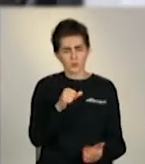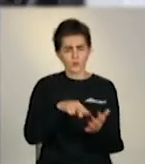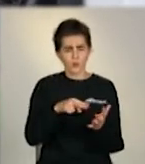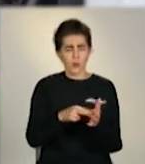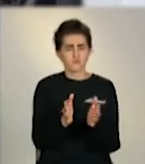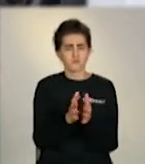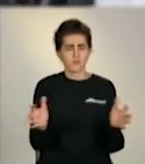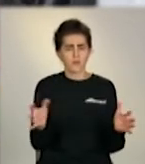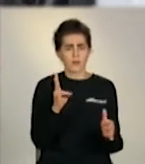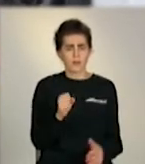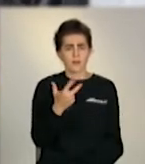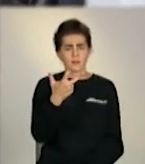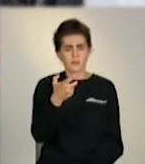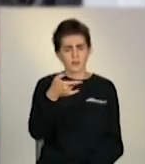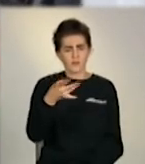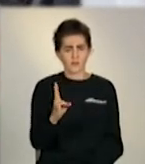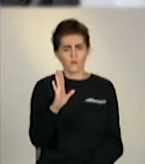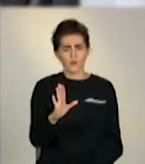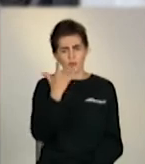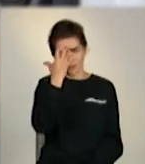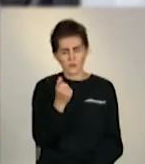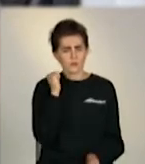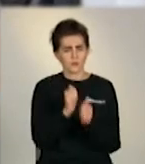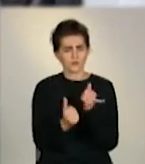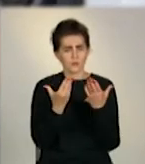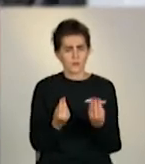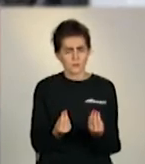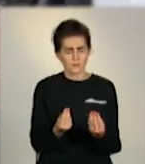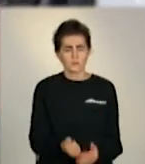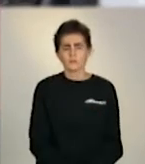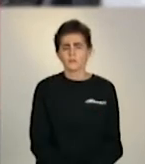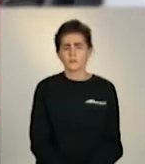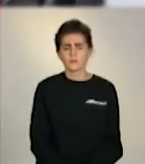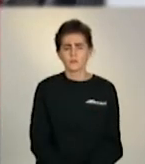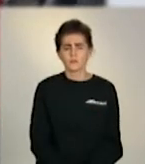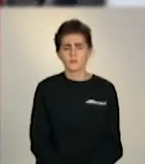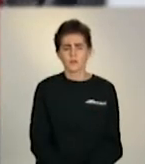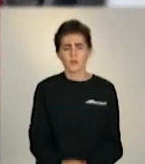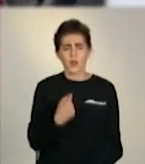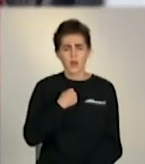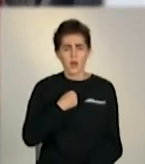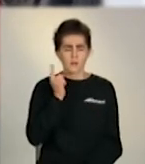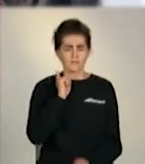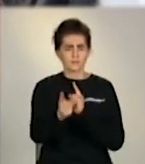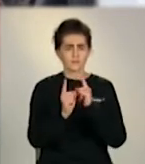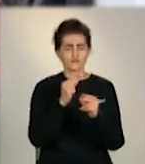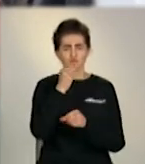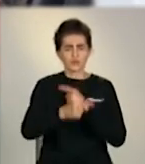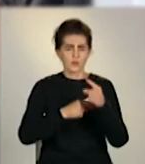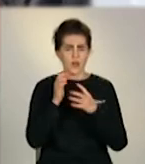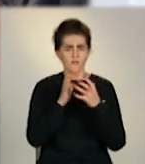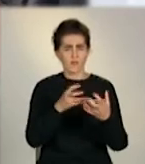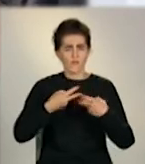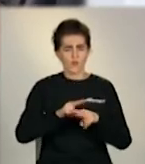більше на 300 гривень. Це в день, ежедневно. Ми їздимо через автовокзал. Ціну на автовокзал